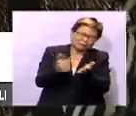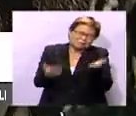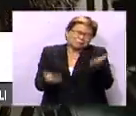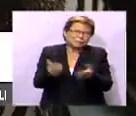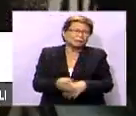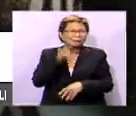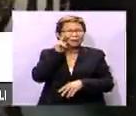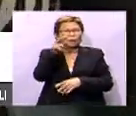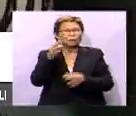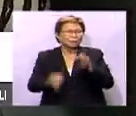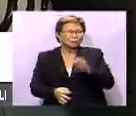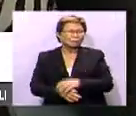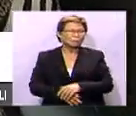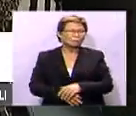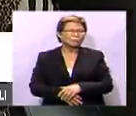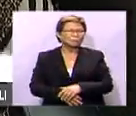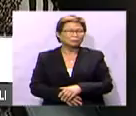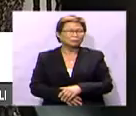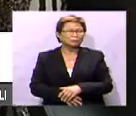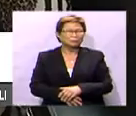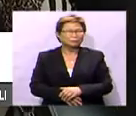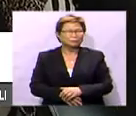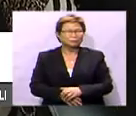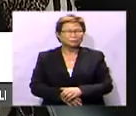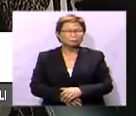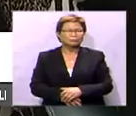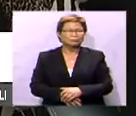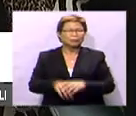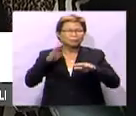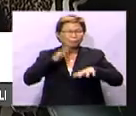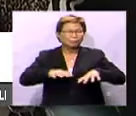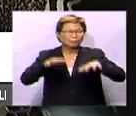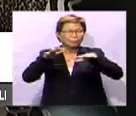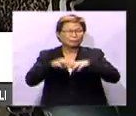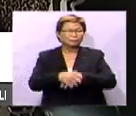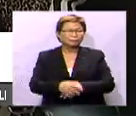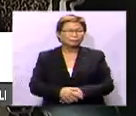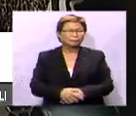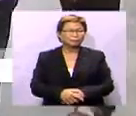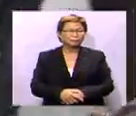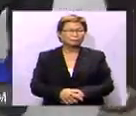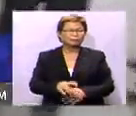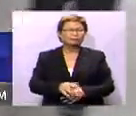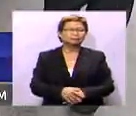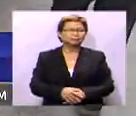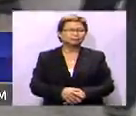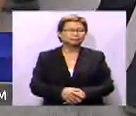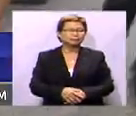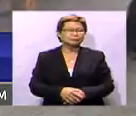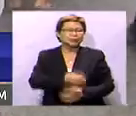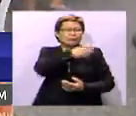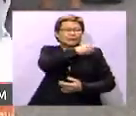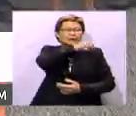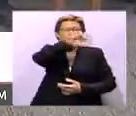tengok lah kalau rasa ada rezeki ke, ada kepegapa ke, jumpa mula tidak ke. Banjir pula punya tanah mari pula ni kak. Tak tahulah. Sementara itu,